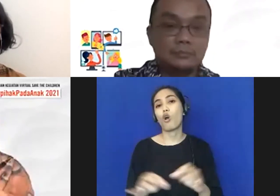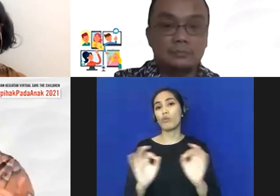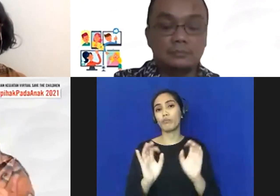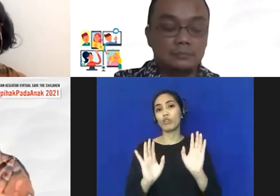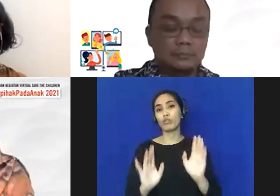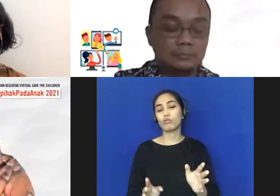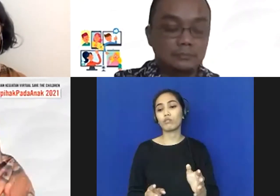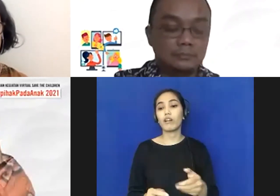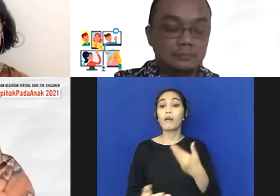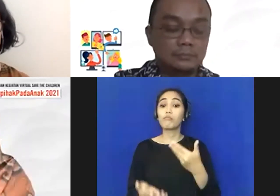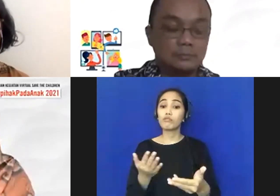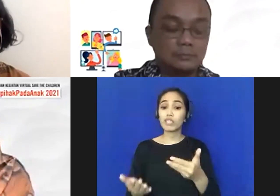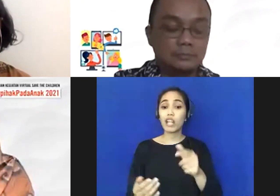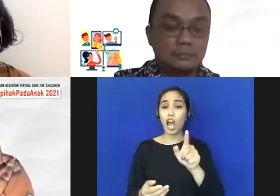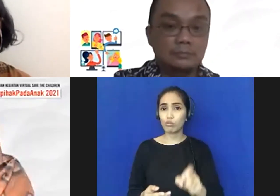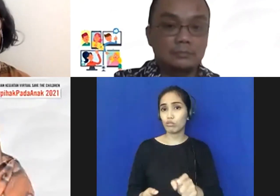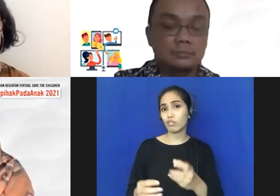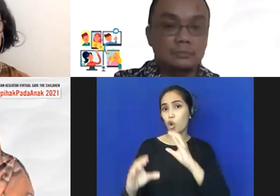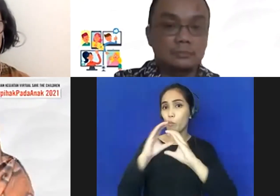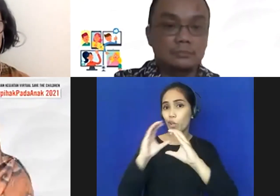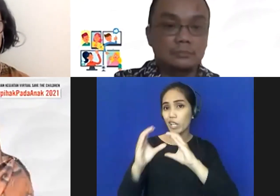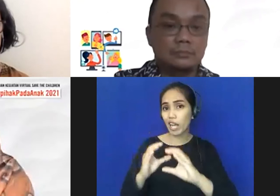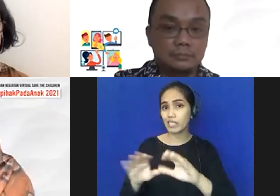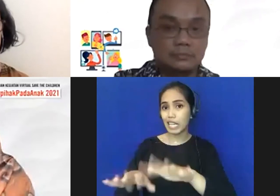sebisa mungkin untuk bersama-sama memilih